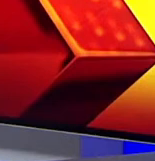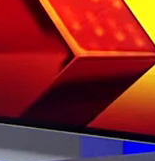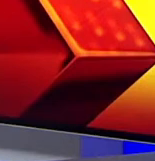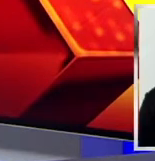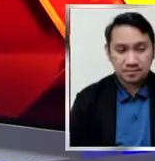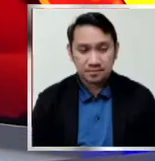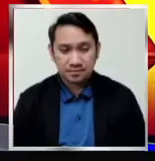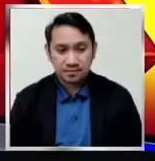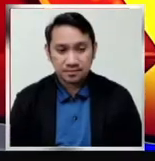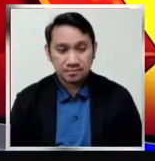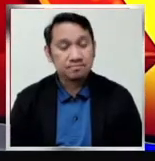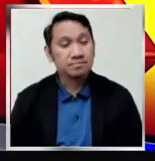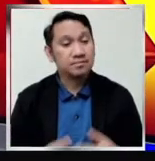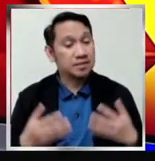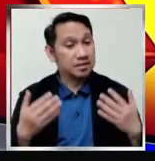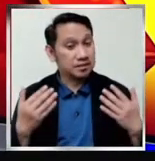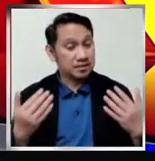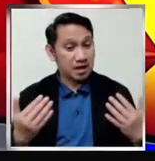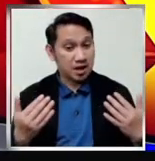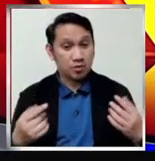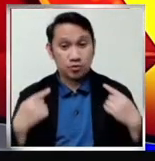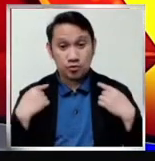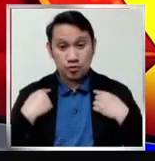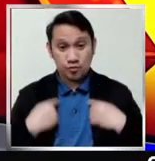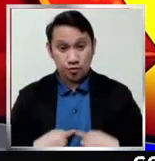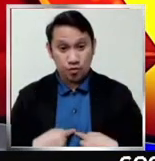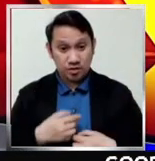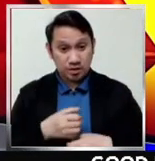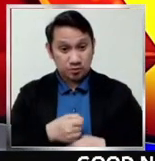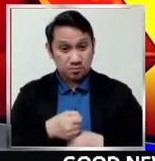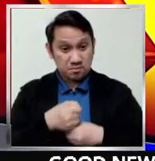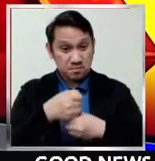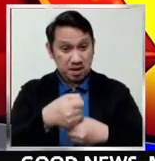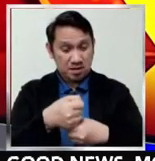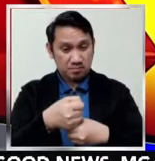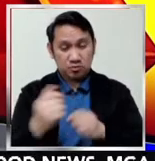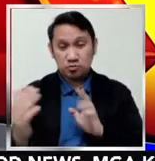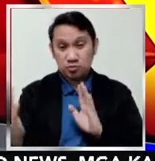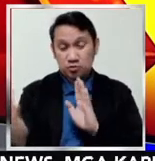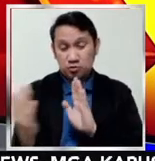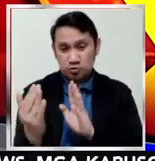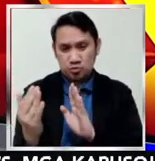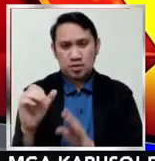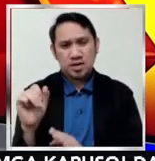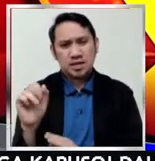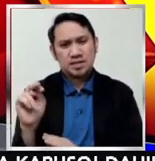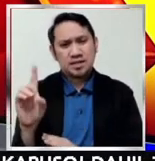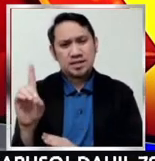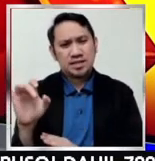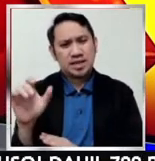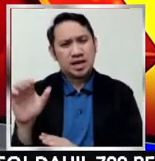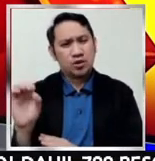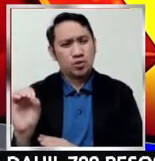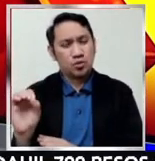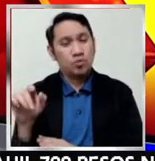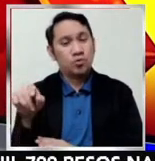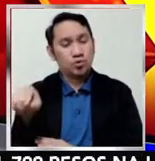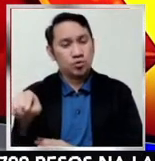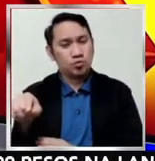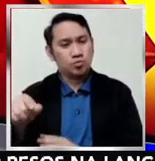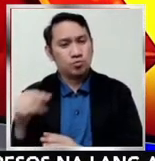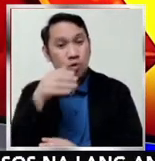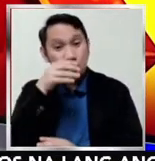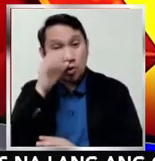All set ng Voltes 5 Legacy Team para humarap sa sikat na San Diego Comic-Con sa Amerika. First Pinoy TV program yan sa